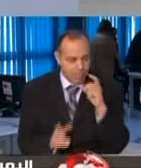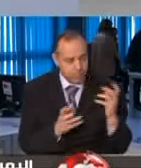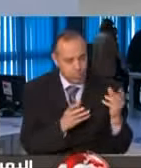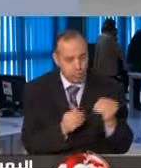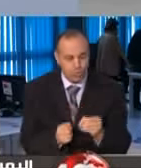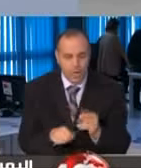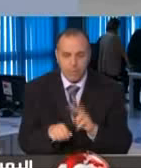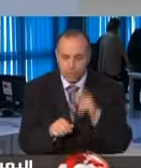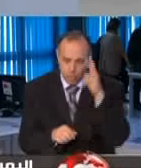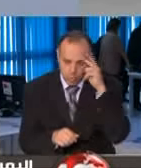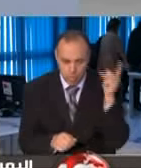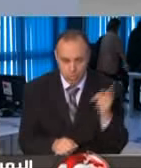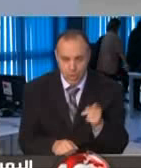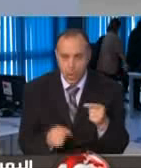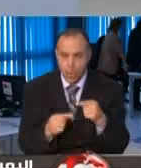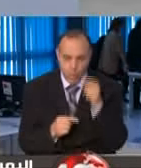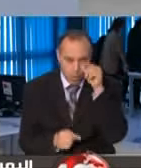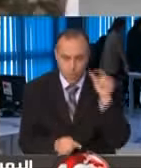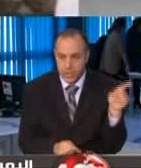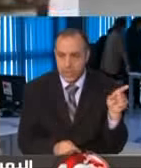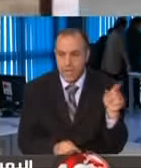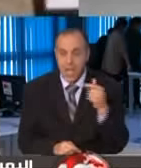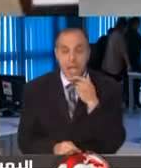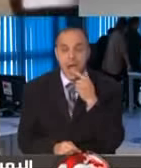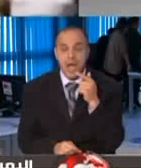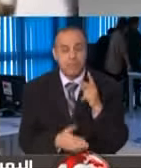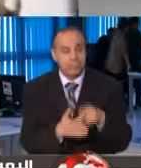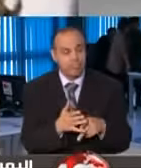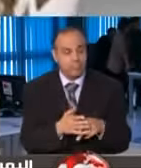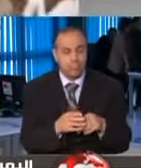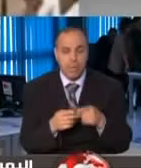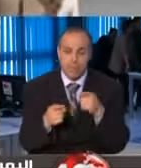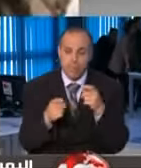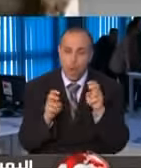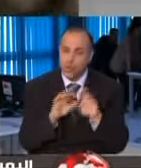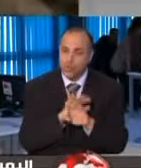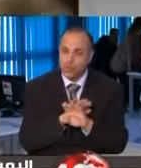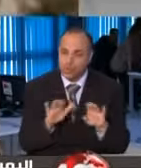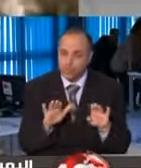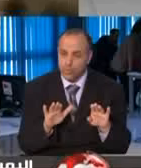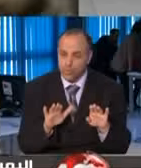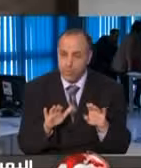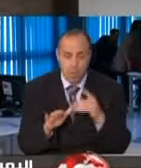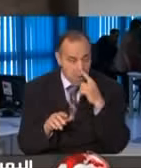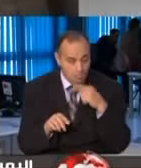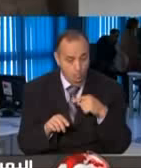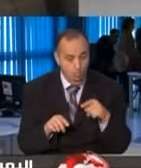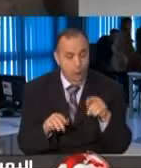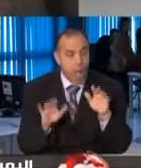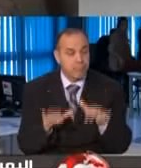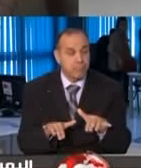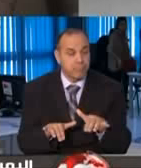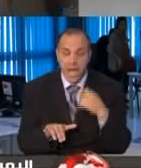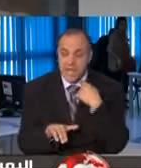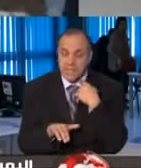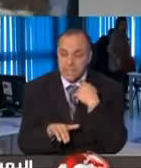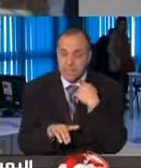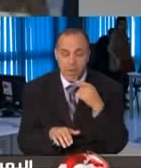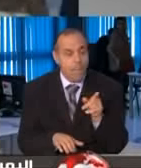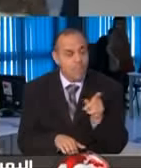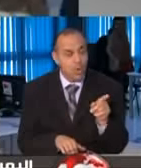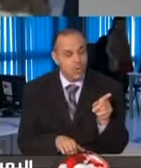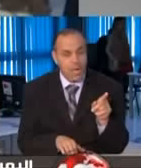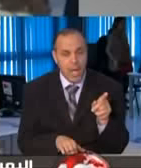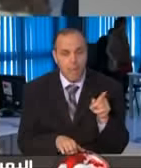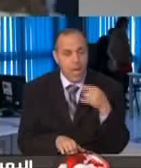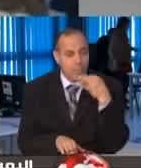الذي تقوده السعودية ضد الحوثيين من أن اتفاق وقف إطلاق النار في اليمن قد ينهار في أي لحظة، متهما على